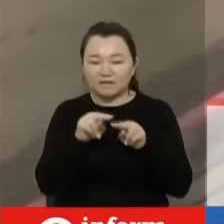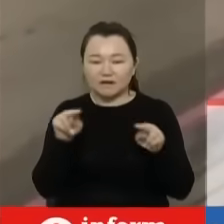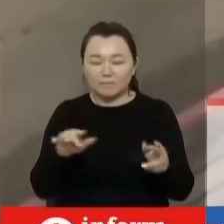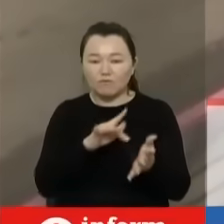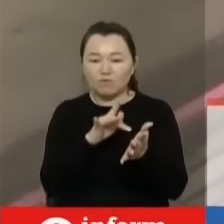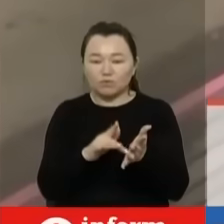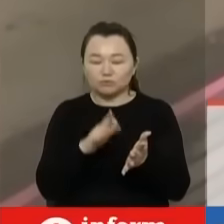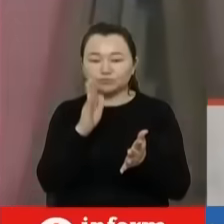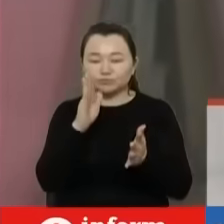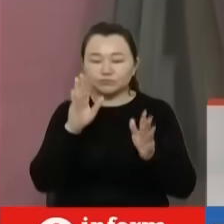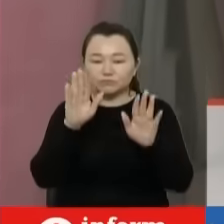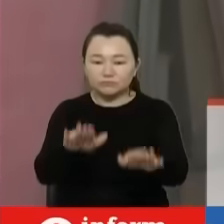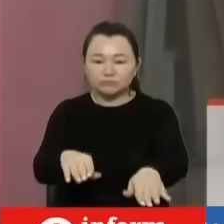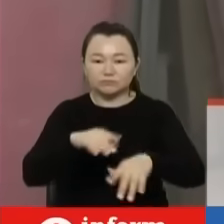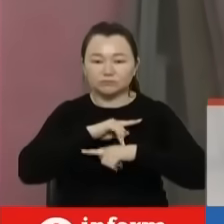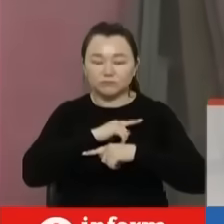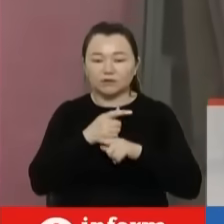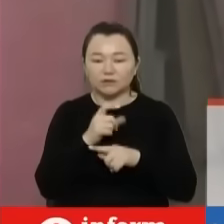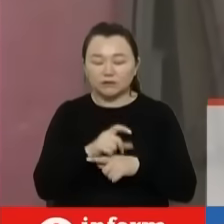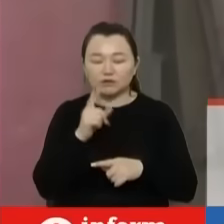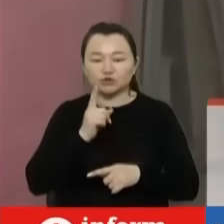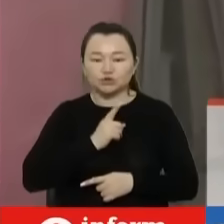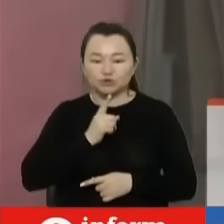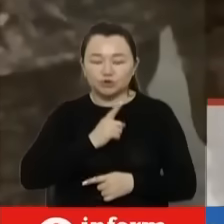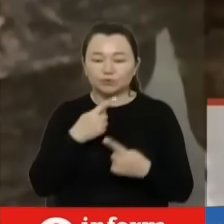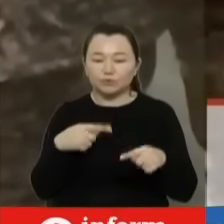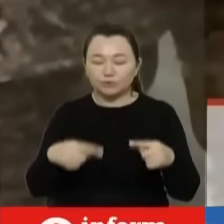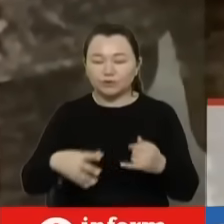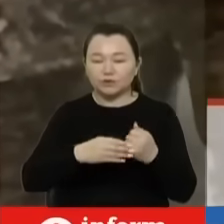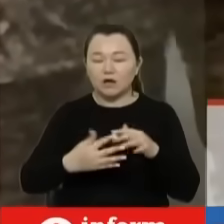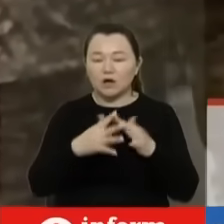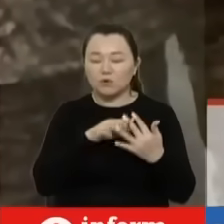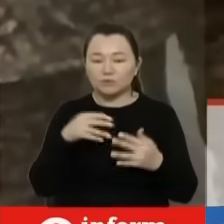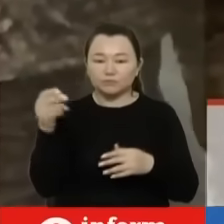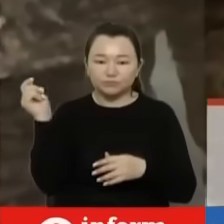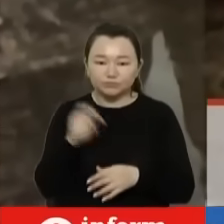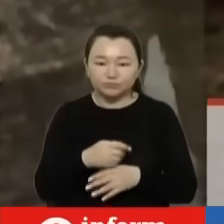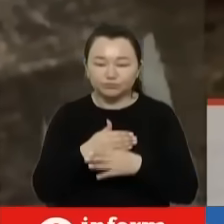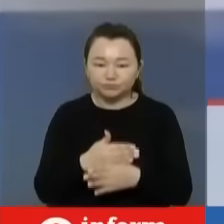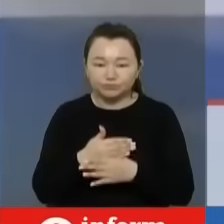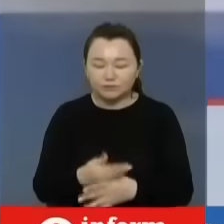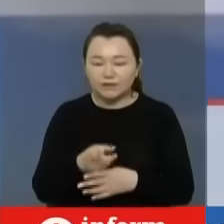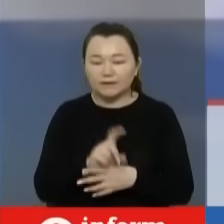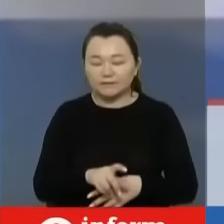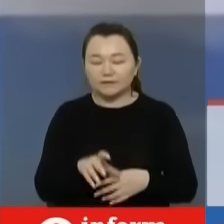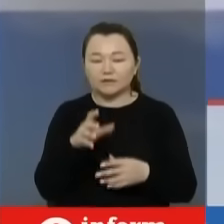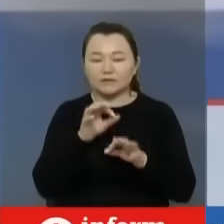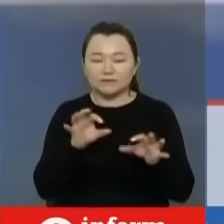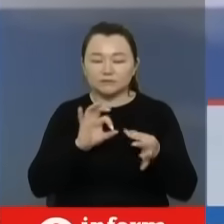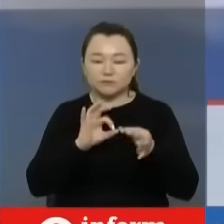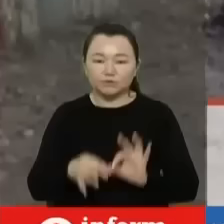деп күтілуде. Сондықтан теріскейге өзге өңірлерден көмек күші келген. Өңірдегі ахуалды әріптесім Руслан Жасұланұлы айтып